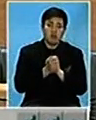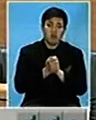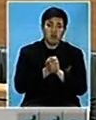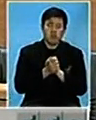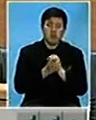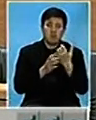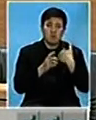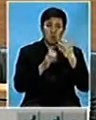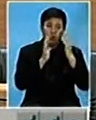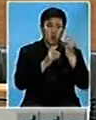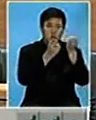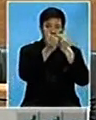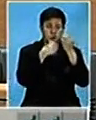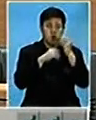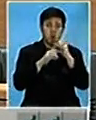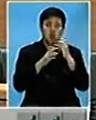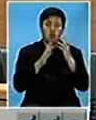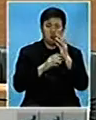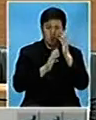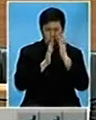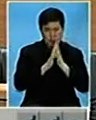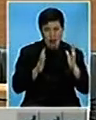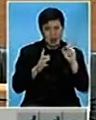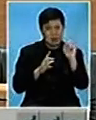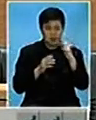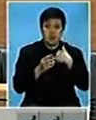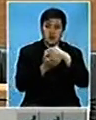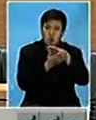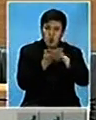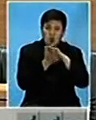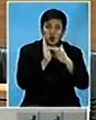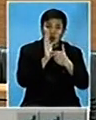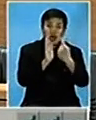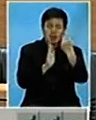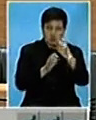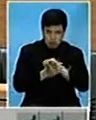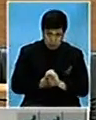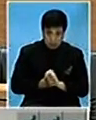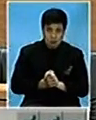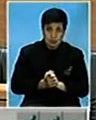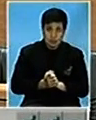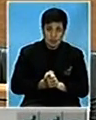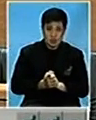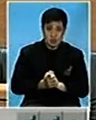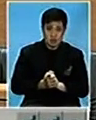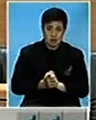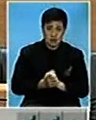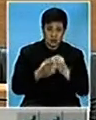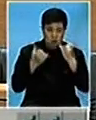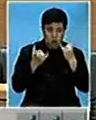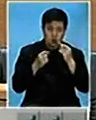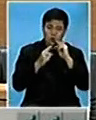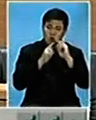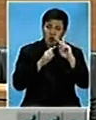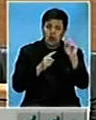ที่ได้มีการพูดกันมากผมขออนุญาตยกหนึ่งตัวอย่างวันนี้มีการพูดกันม